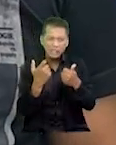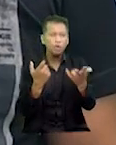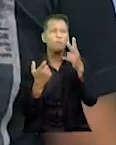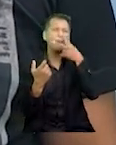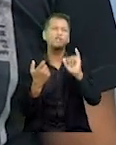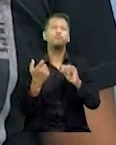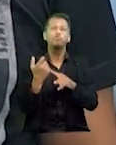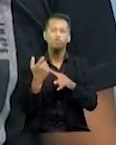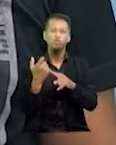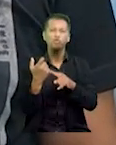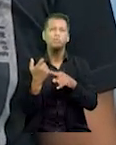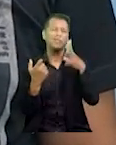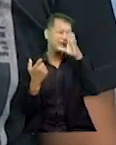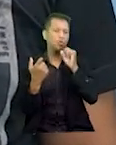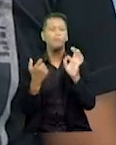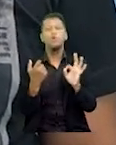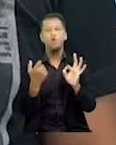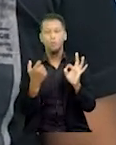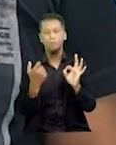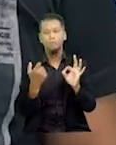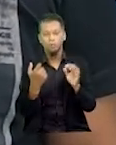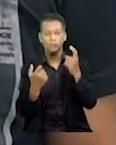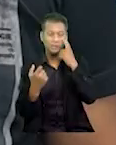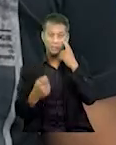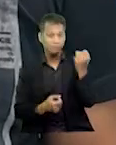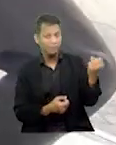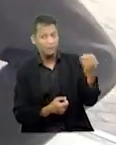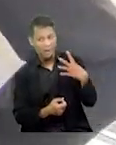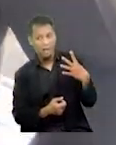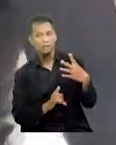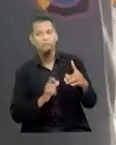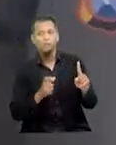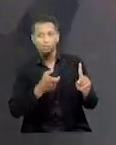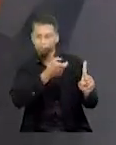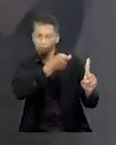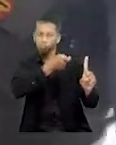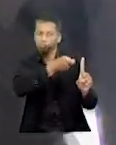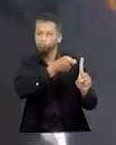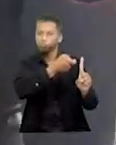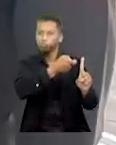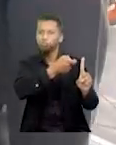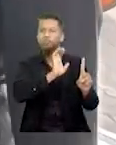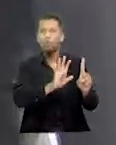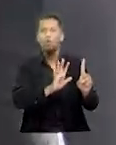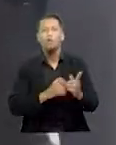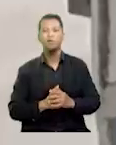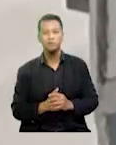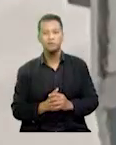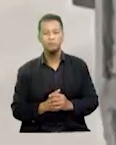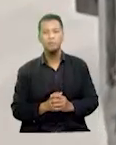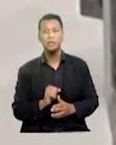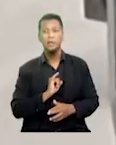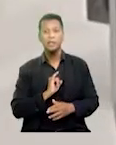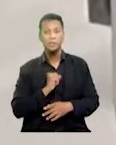dari saksi mengatakan dalam todongan senjata. Guna mengungkap identitas pelaku, polisi